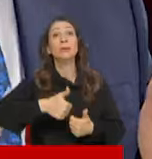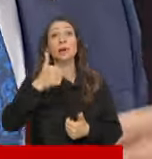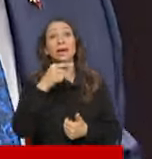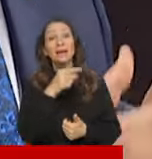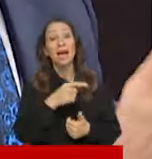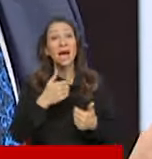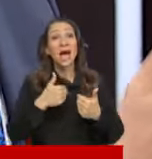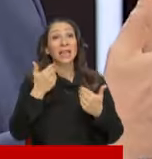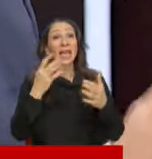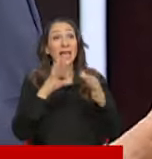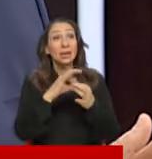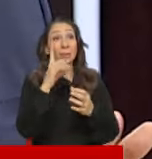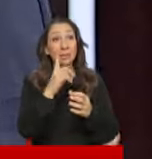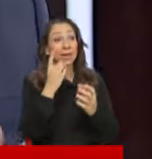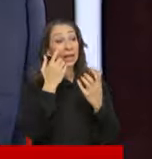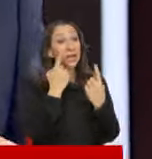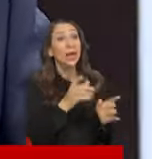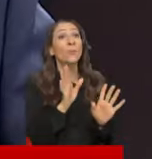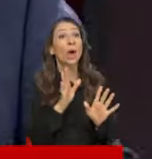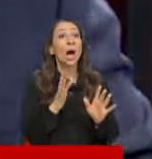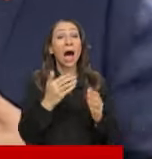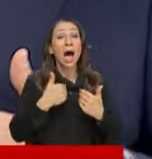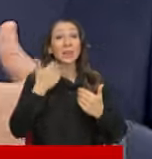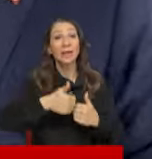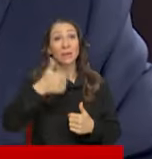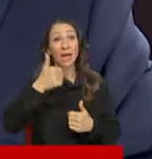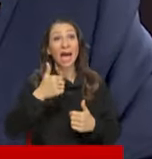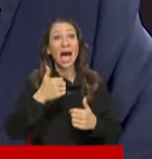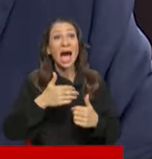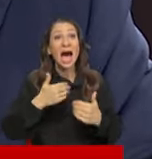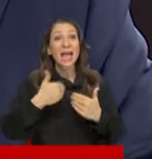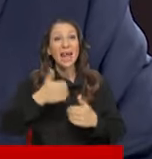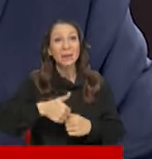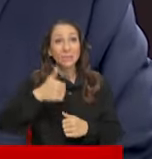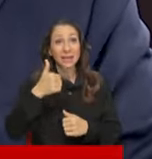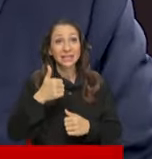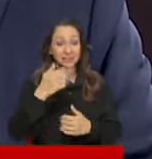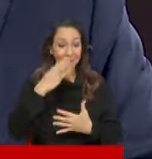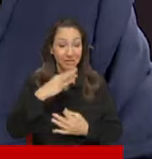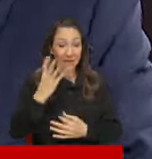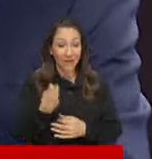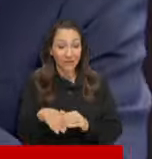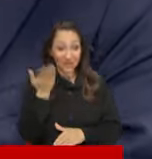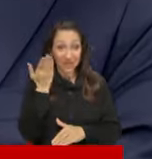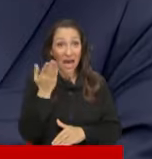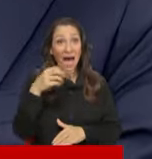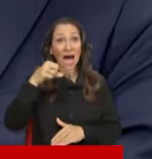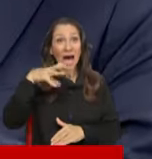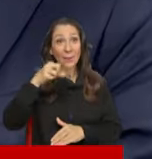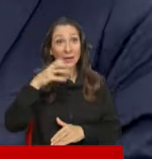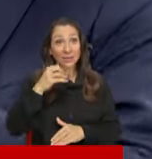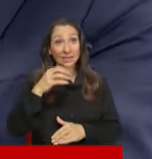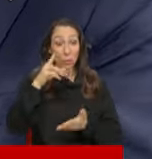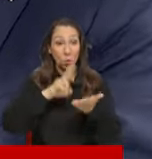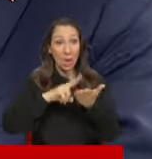bakanı adaletle ilgili bir konuda ilgilenmiyor adalet bakanı adalet bakanı vasfından daha çok AK Parti